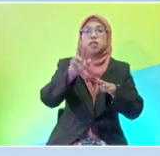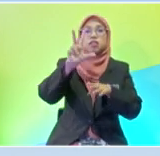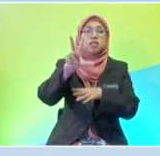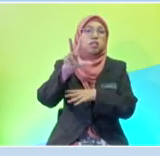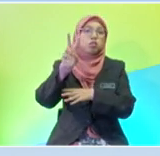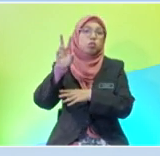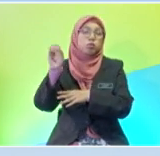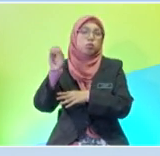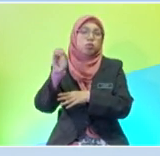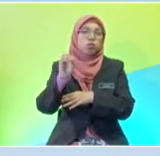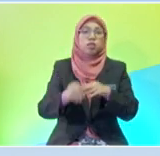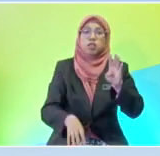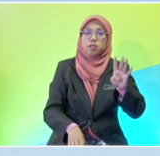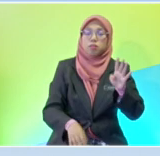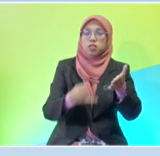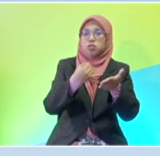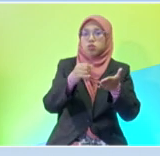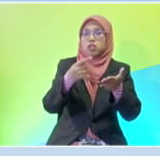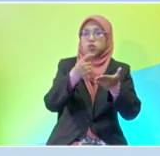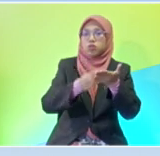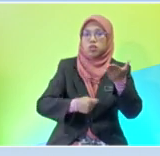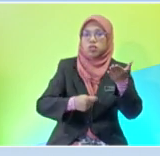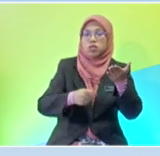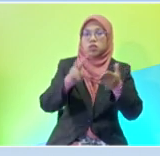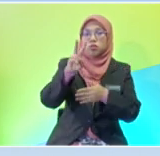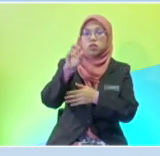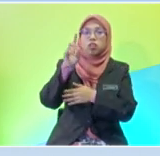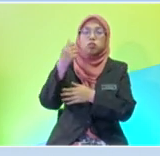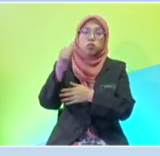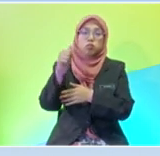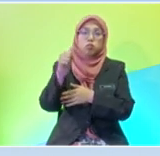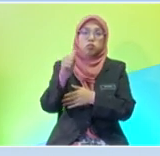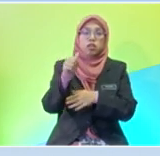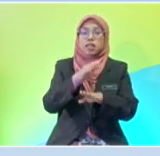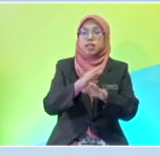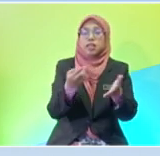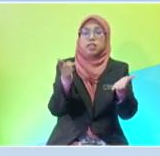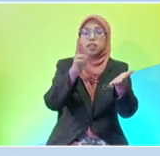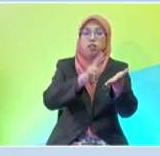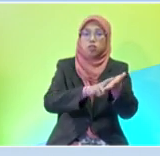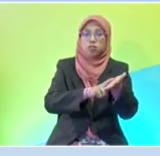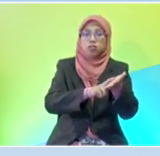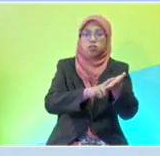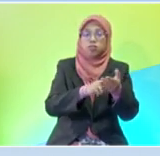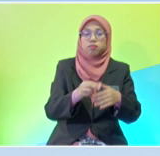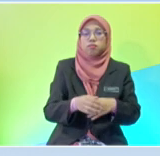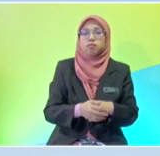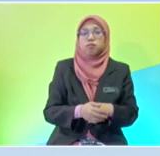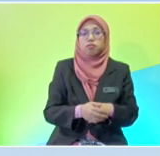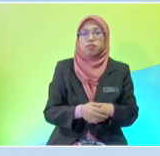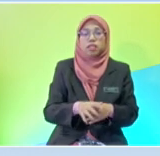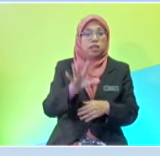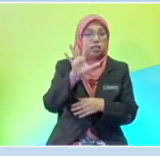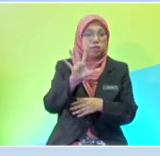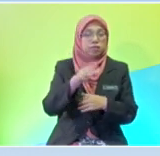yang keempat jualan tunai 210 tidak direkot dalam mana-mana buku dan yang